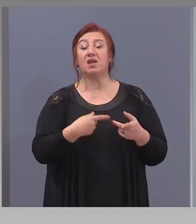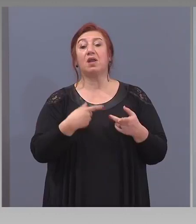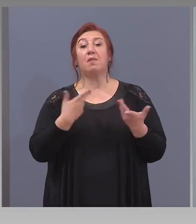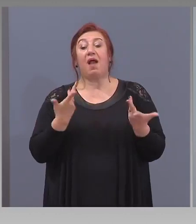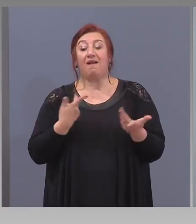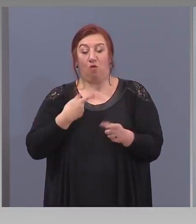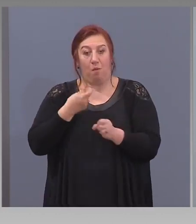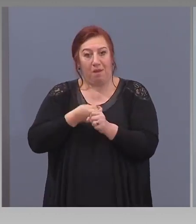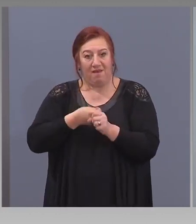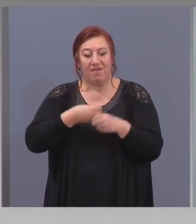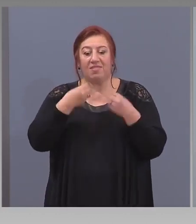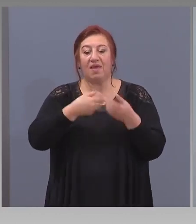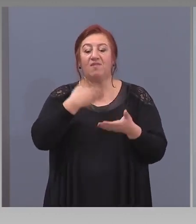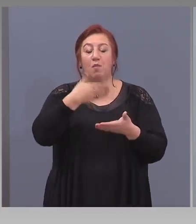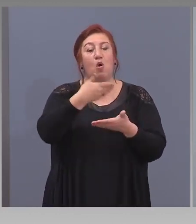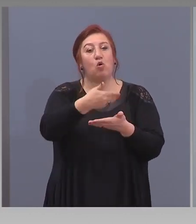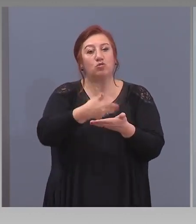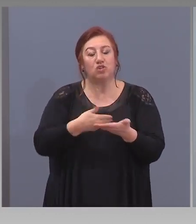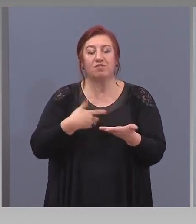какво правим.